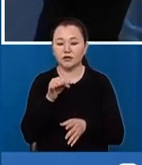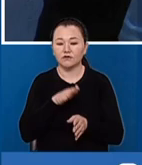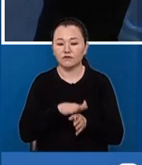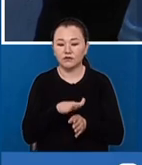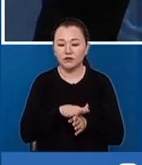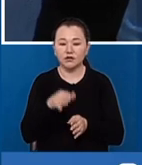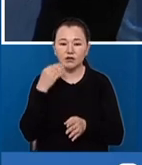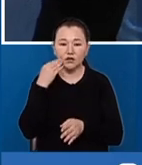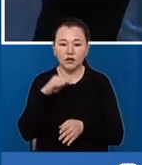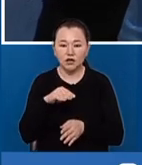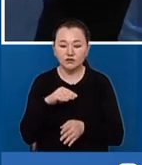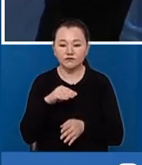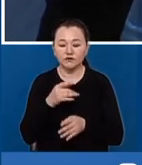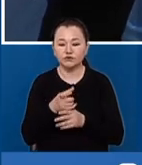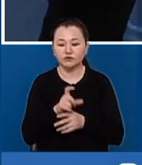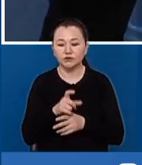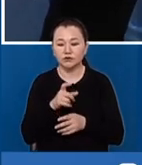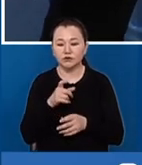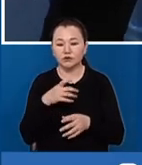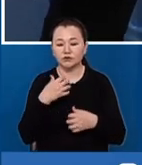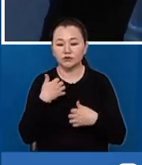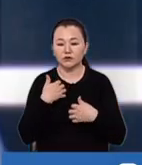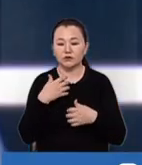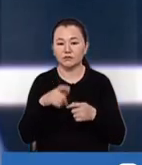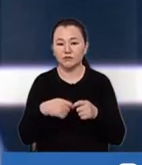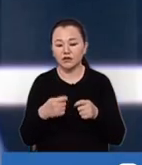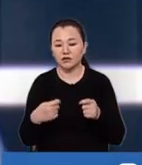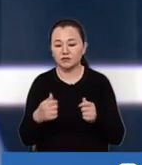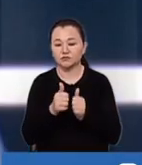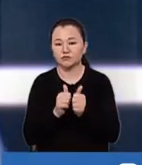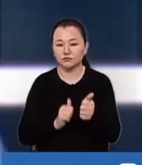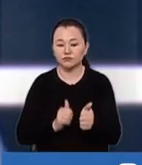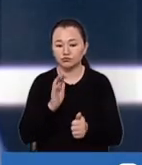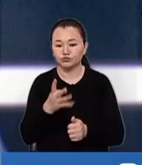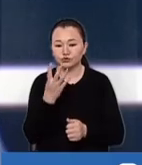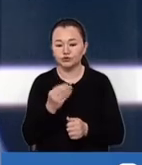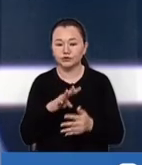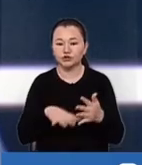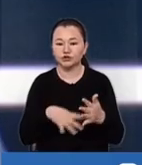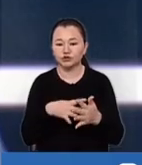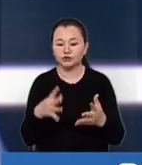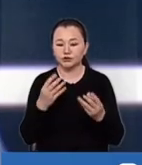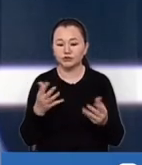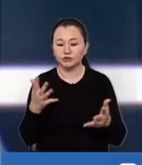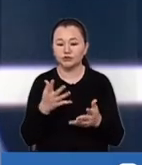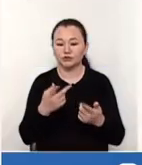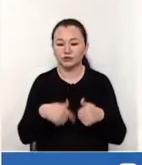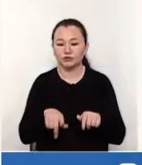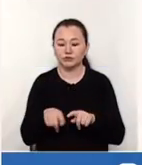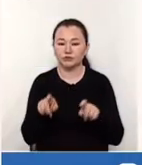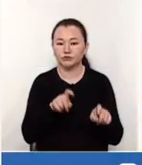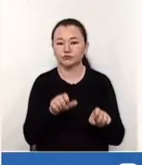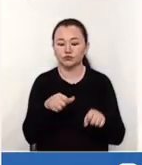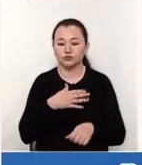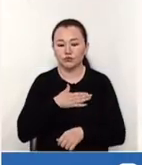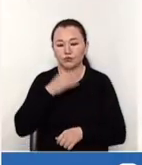орындалу сапасы сол жағынан кішкене ақсақ болатын сияқты. 4 күндік жұмыс кестесіне қай сала мамандары көше алады? Енді